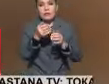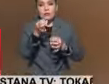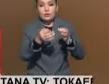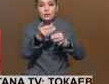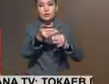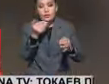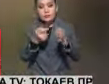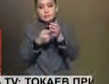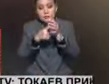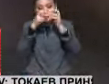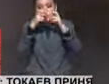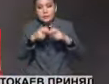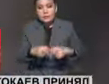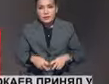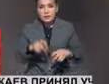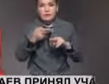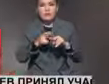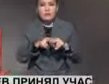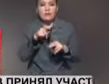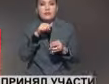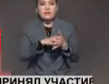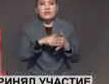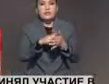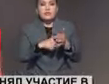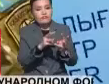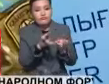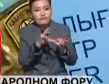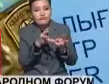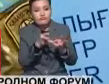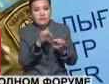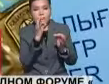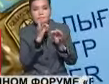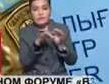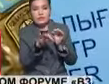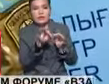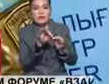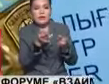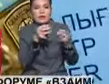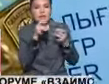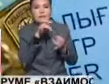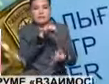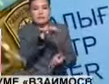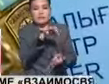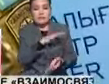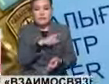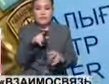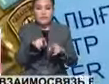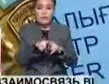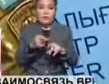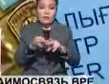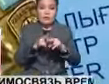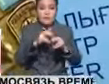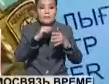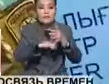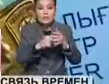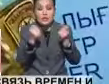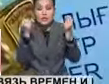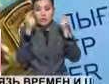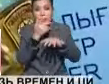Предварительная причина пожара – оставление печи без присмотра. В настоящее время причиной произошедшего выясняется.